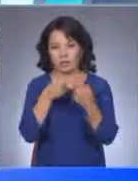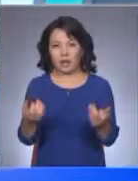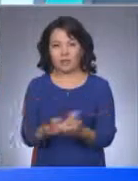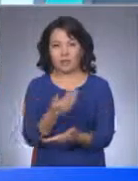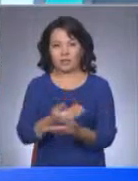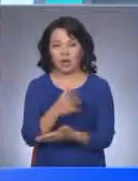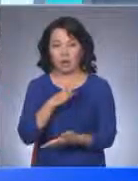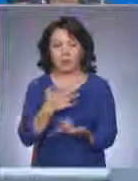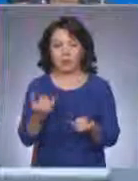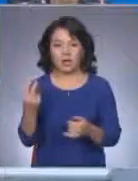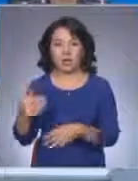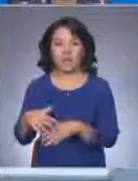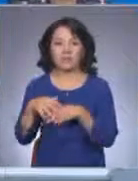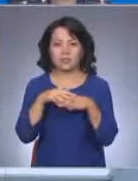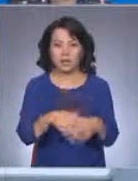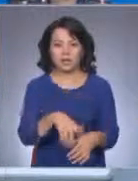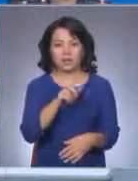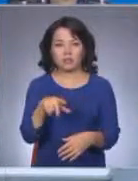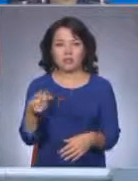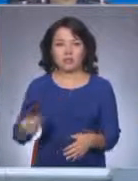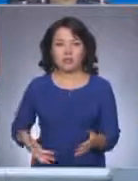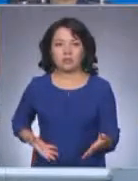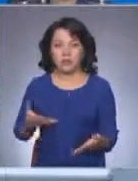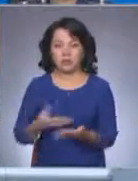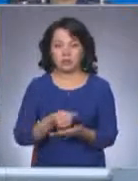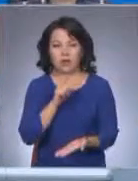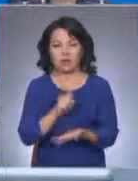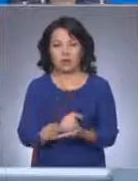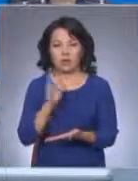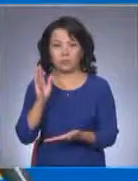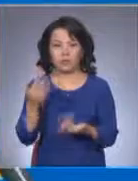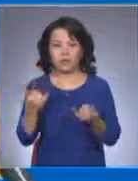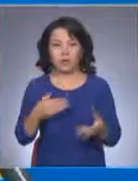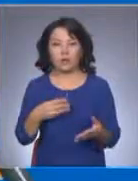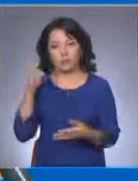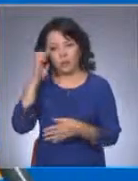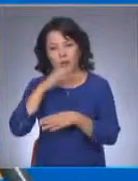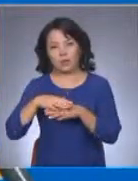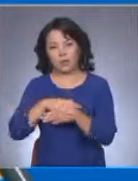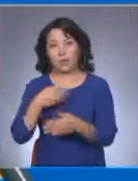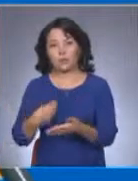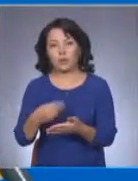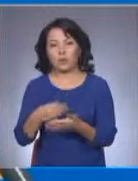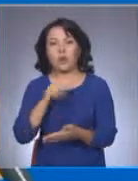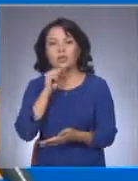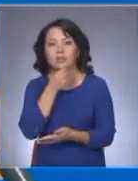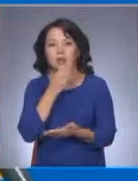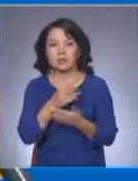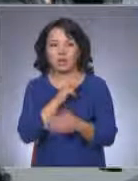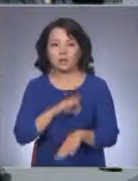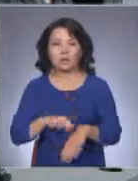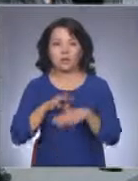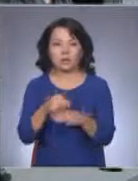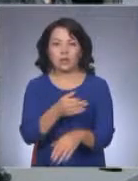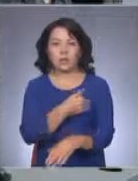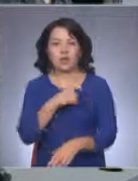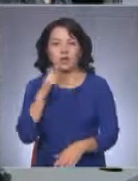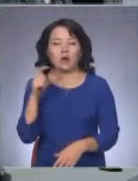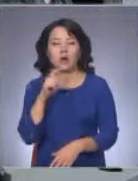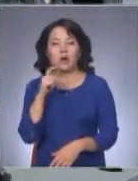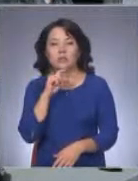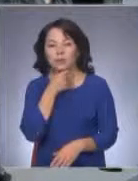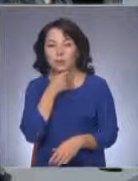Оларды салуға инвесторлардың қаражаты жұмсалады. Бұл жоба мемлекеттік бюджетті үнемдеу мақсатында жүзеге асырылмақ. Ұлттық